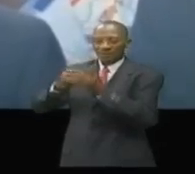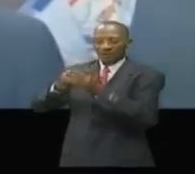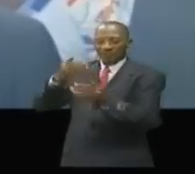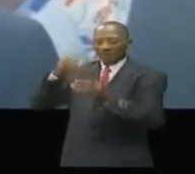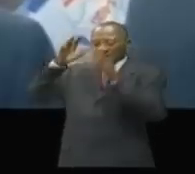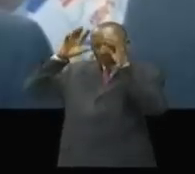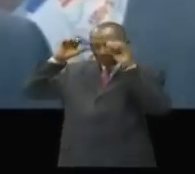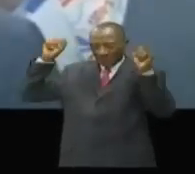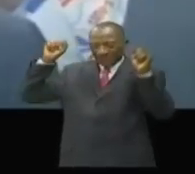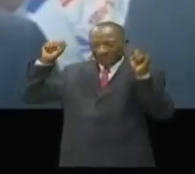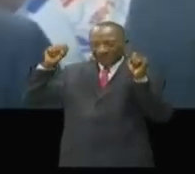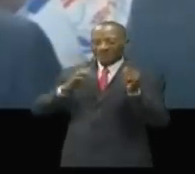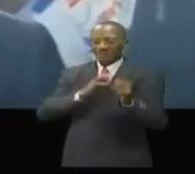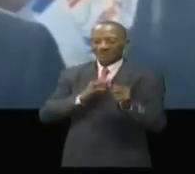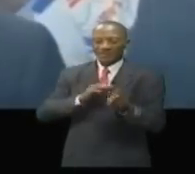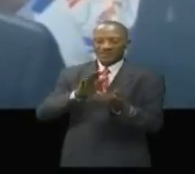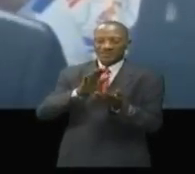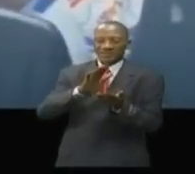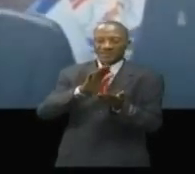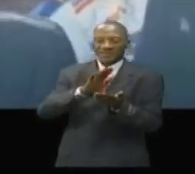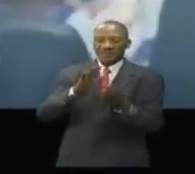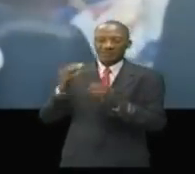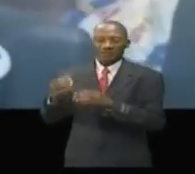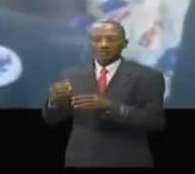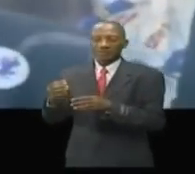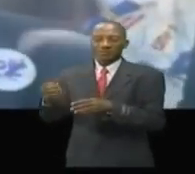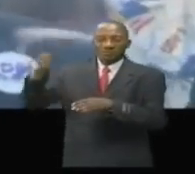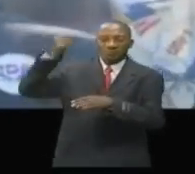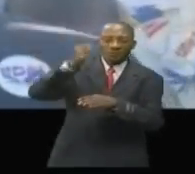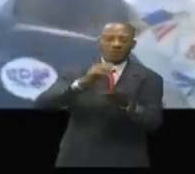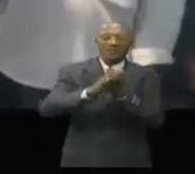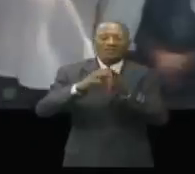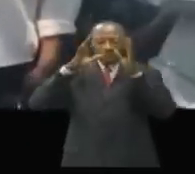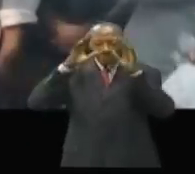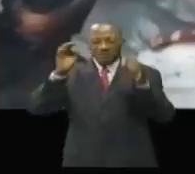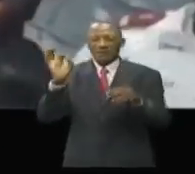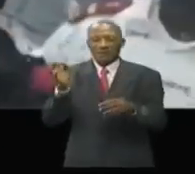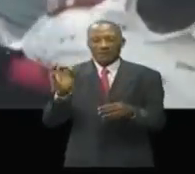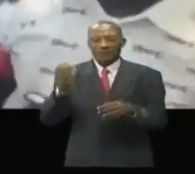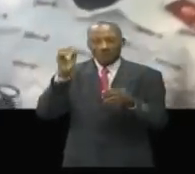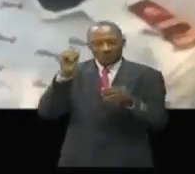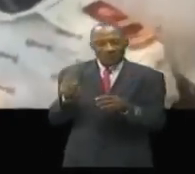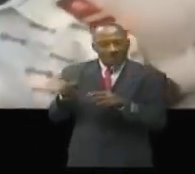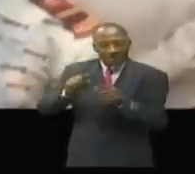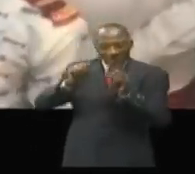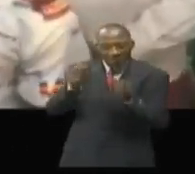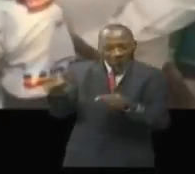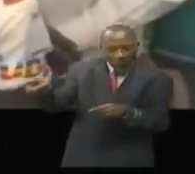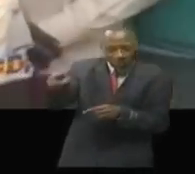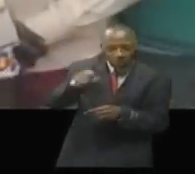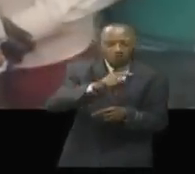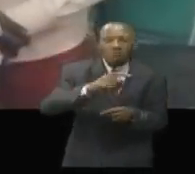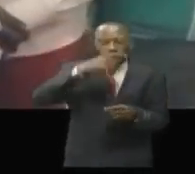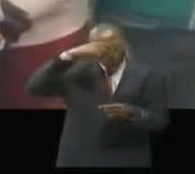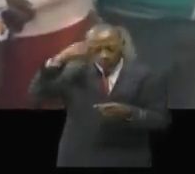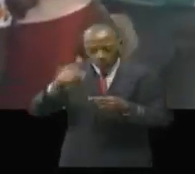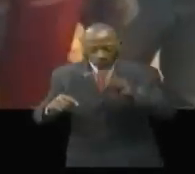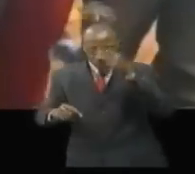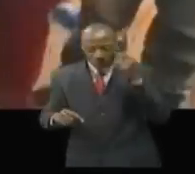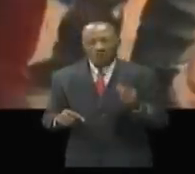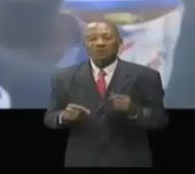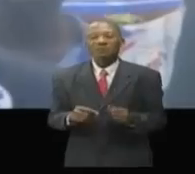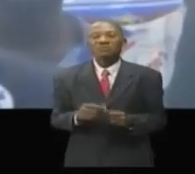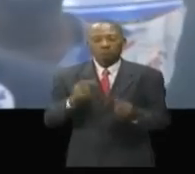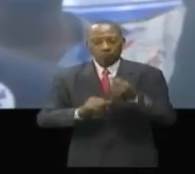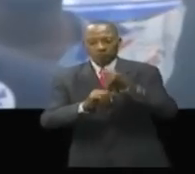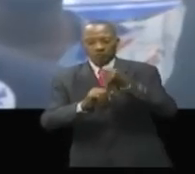as livré ton sang. Le sacrifice efficace pour l'accession de Fatih Benton à la magistrature